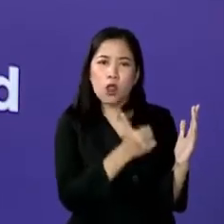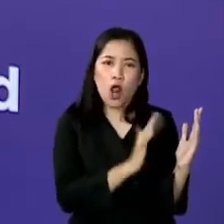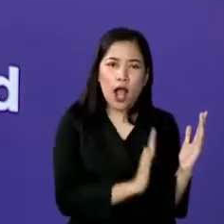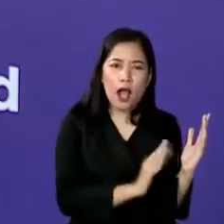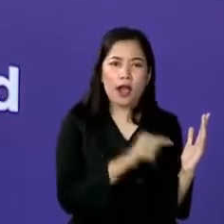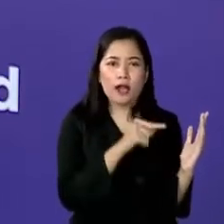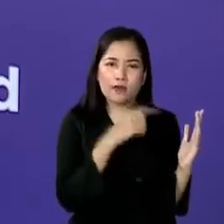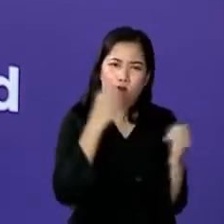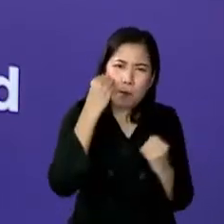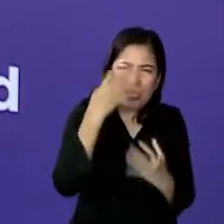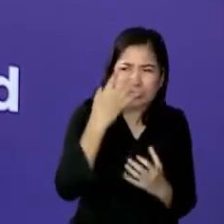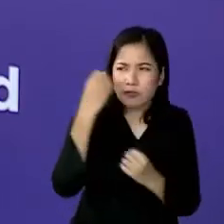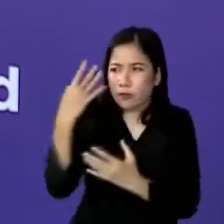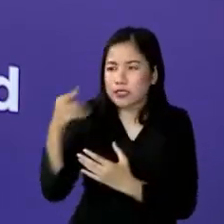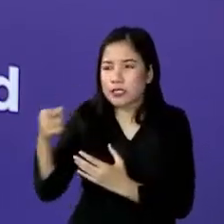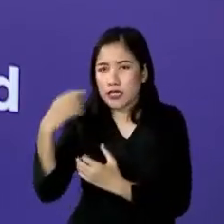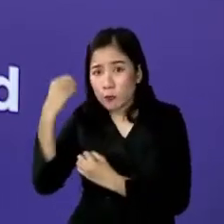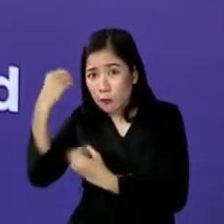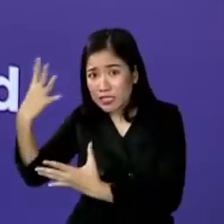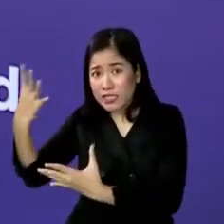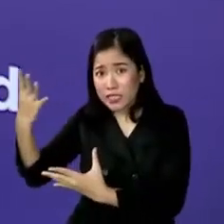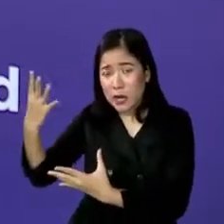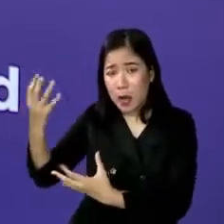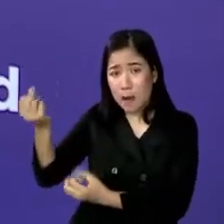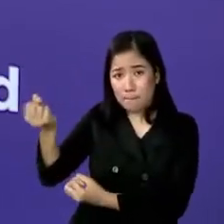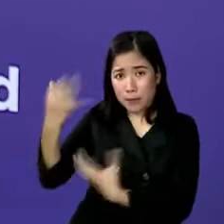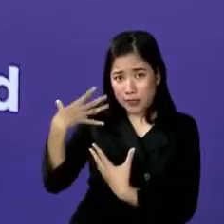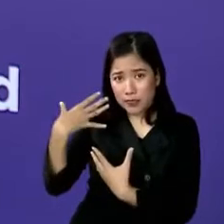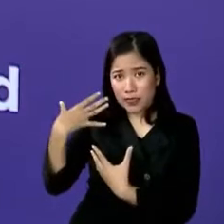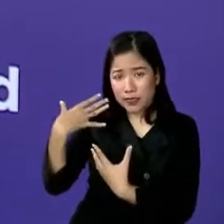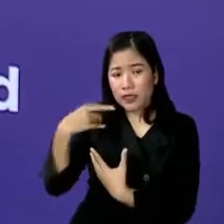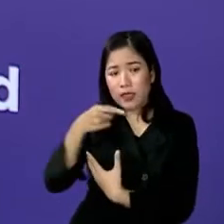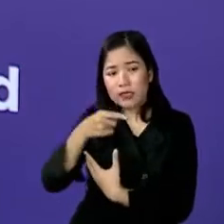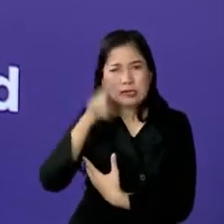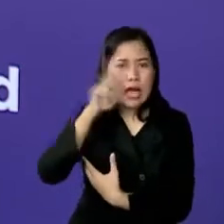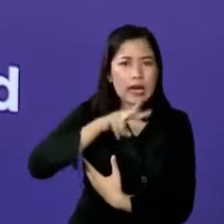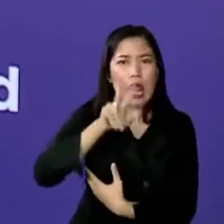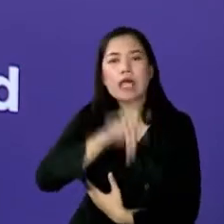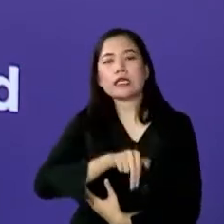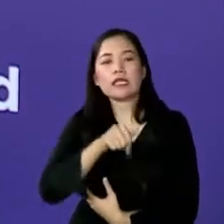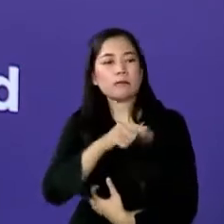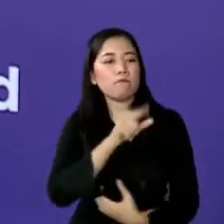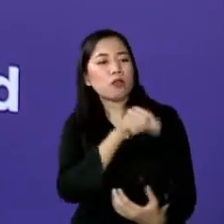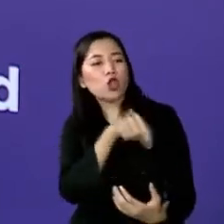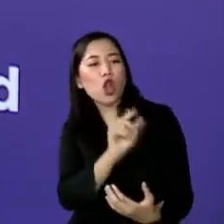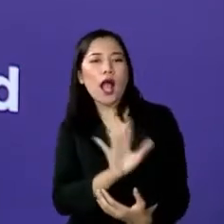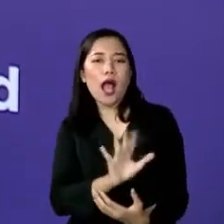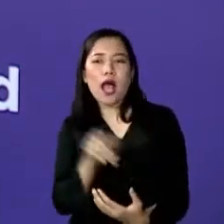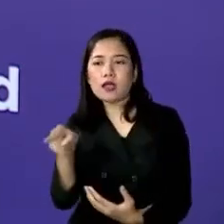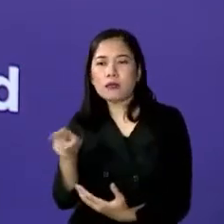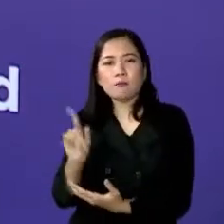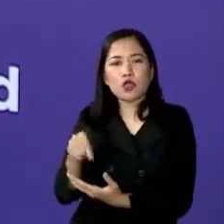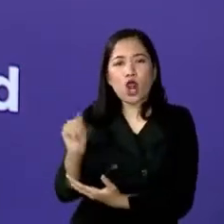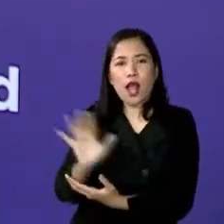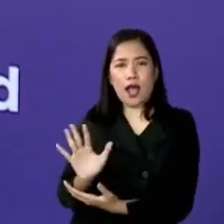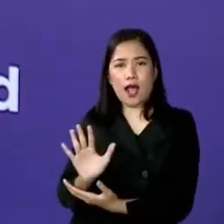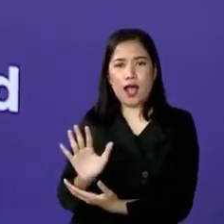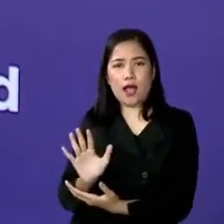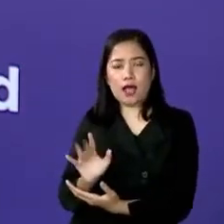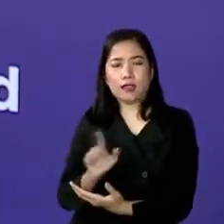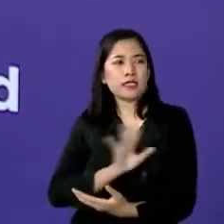kemudian mencari informasi pembanding apakah yang saya baca ini benar kemudian jangan